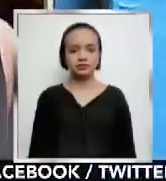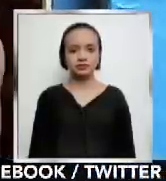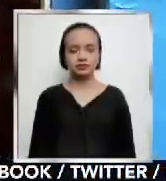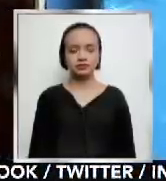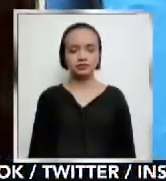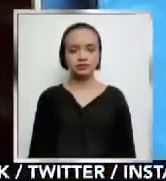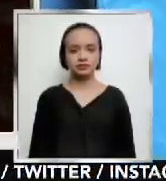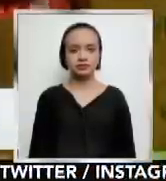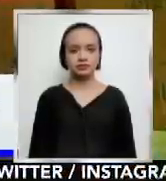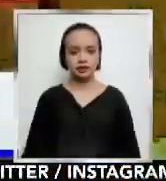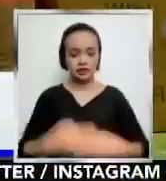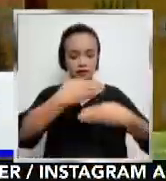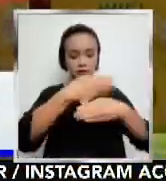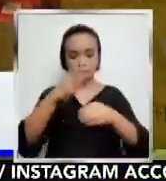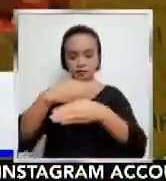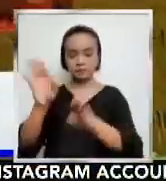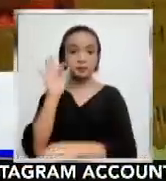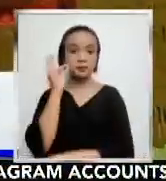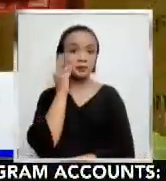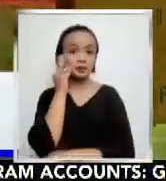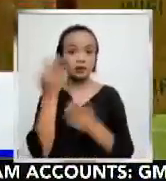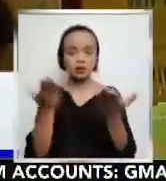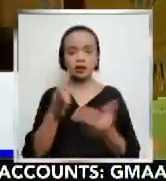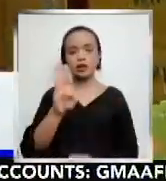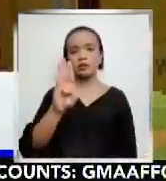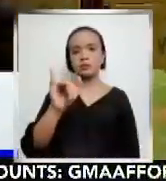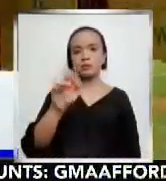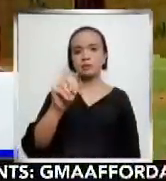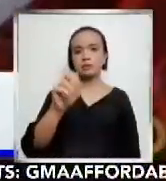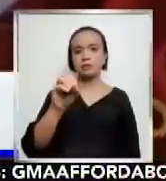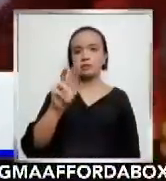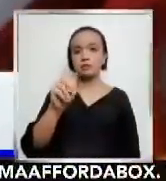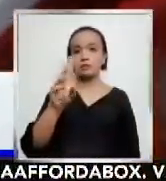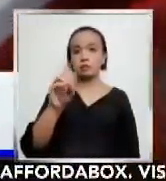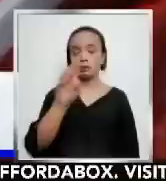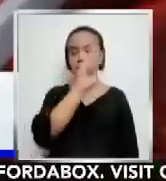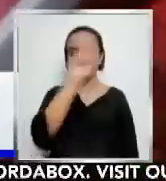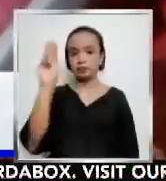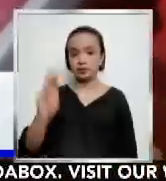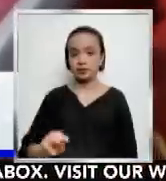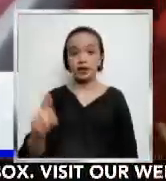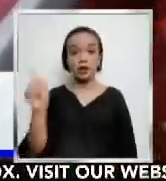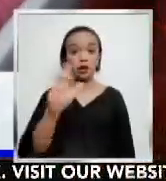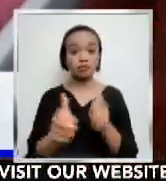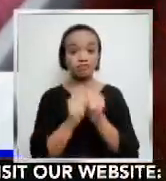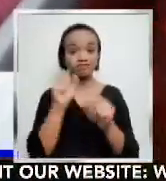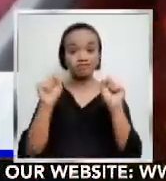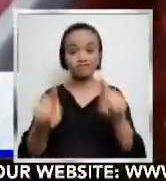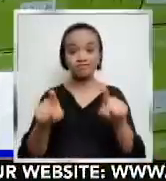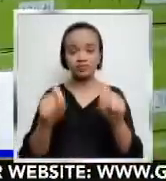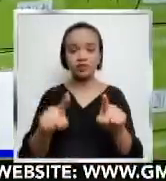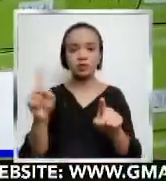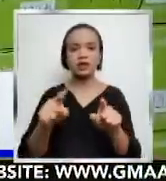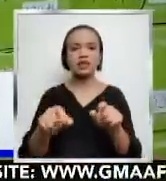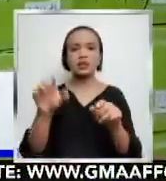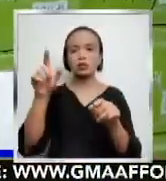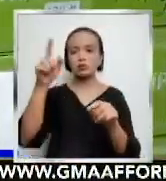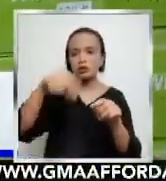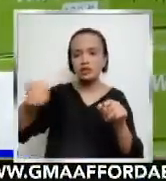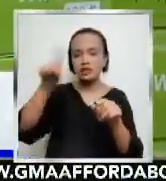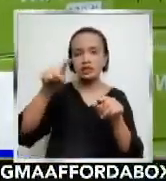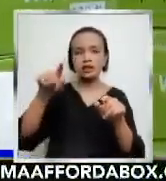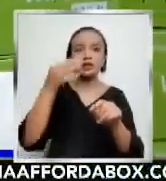Kahong-kahong prutas ang binagsak sa Binondo, Maynila. Karaniwang mabenta tuwing bagong taon ang mga bilog na pinaniniwala ang pampaswerte. Pero